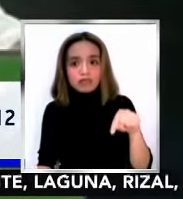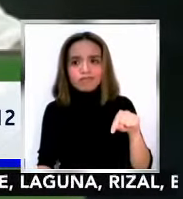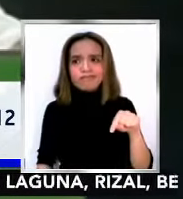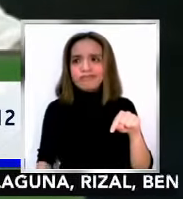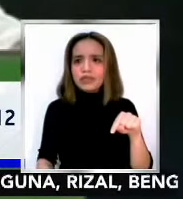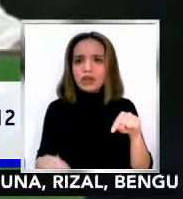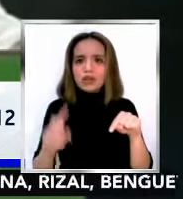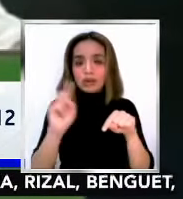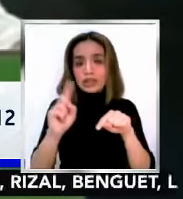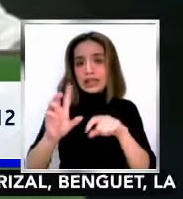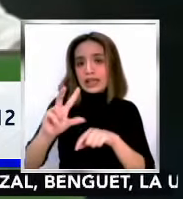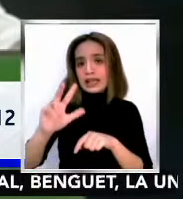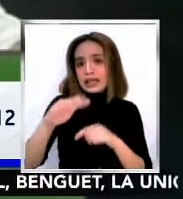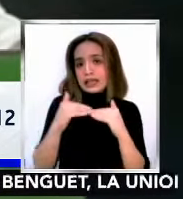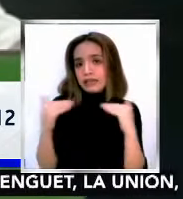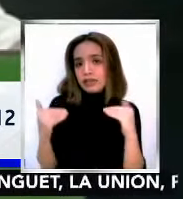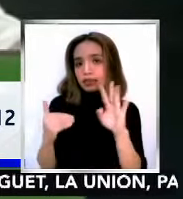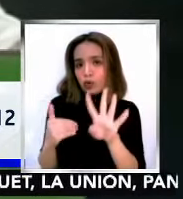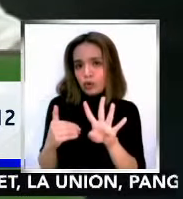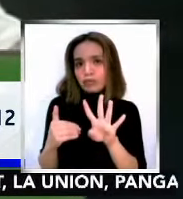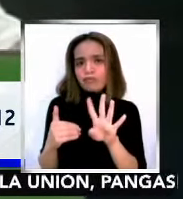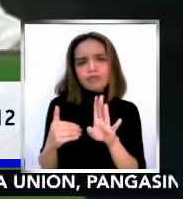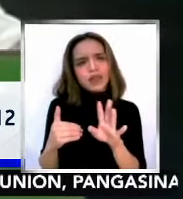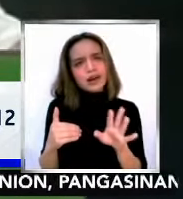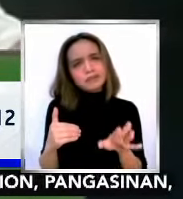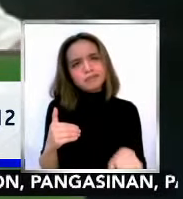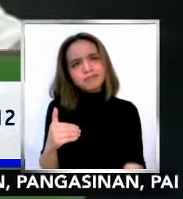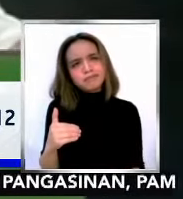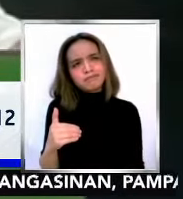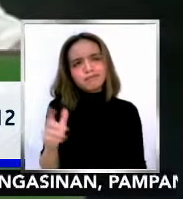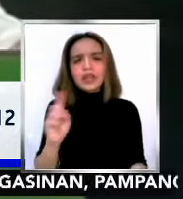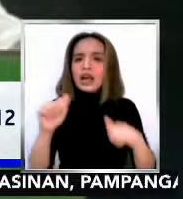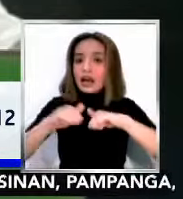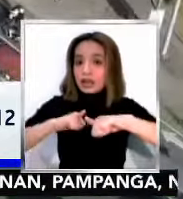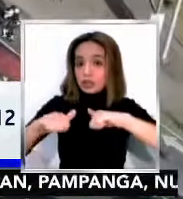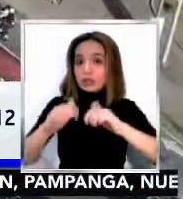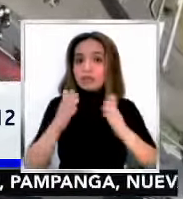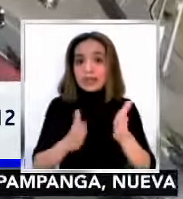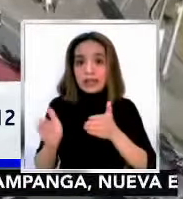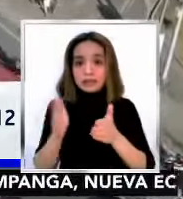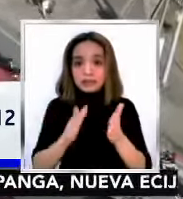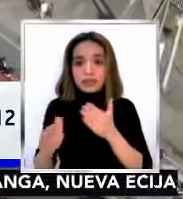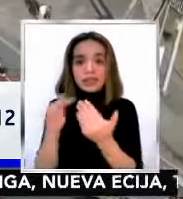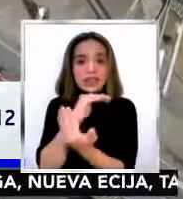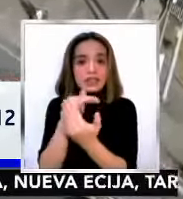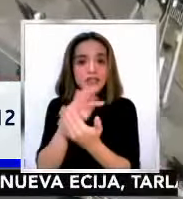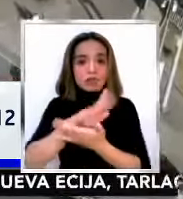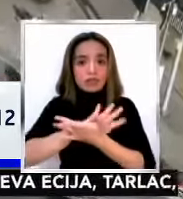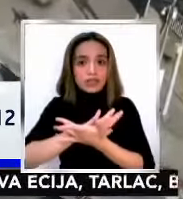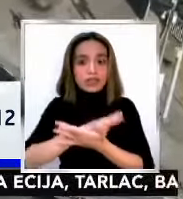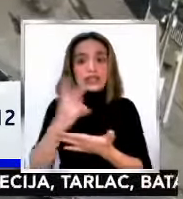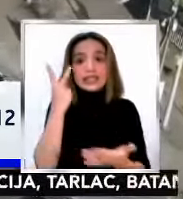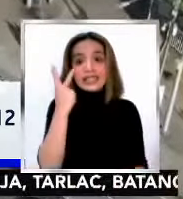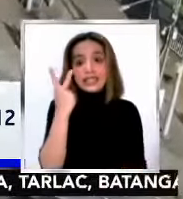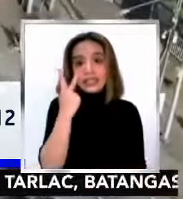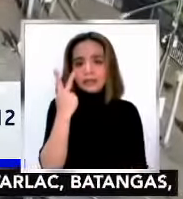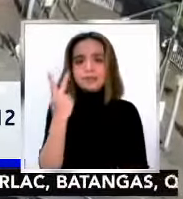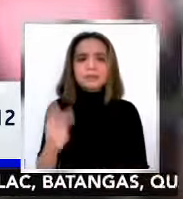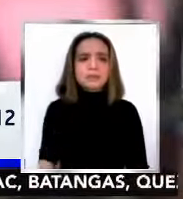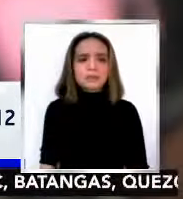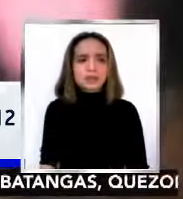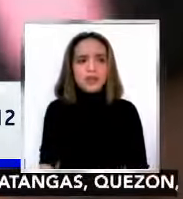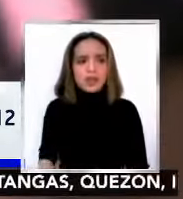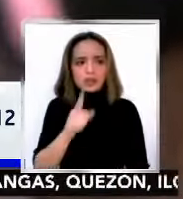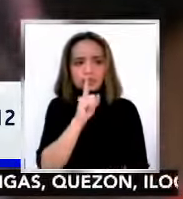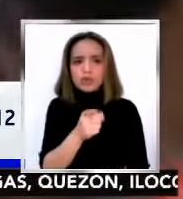ating national action plan against COVID-19, kung mapansin po natin, mas binibigyan din